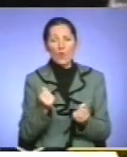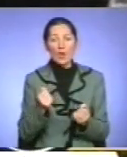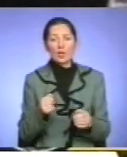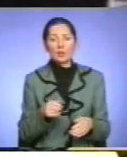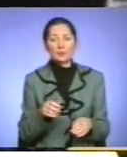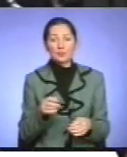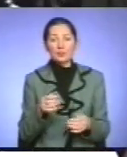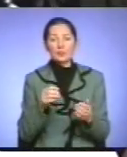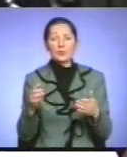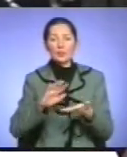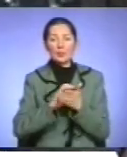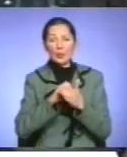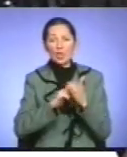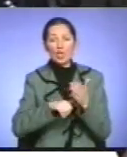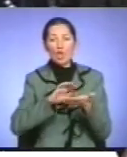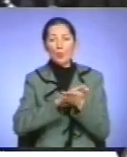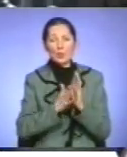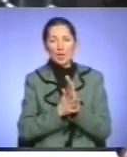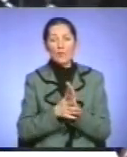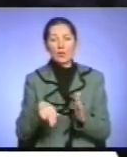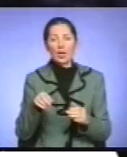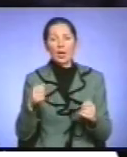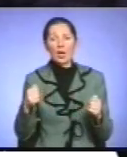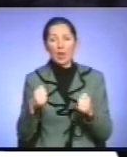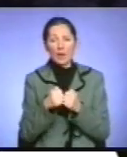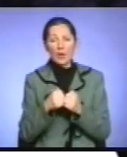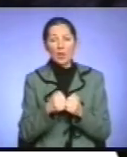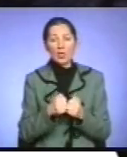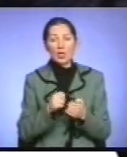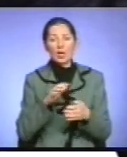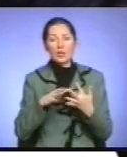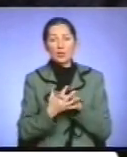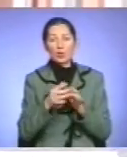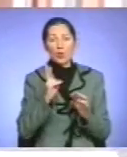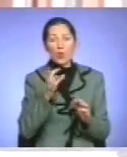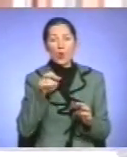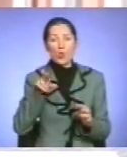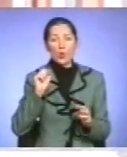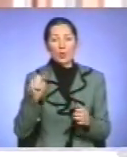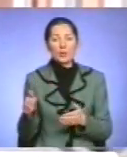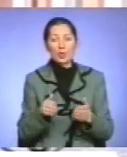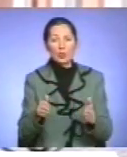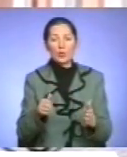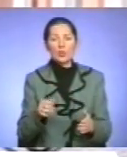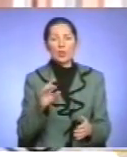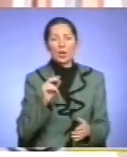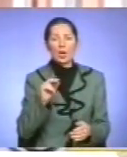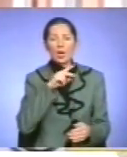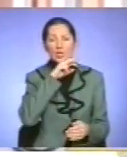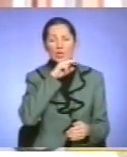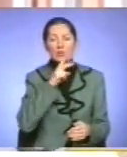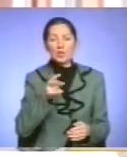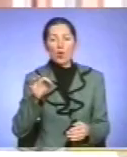обставини смертельного ДТП, що сталося у селі Колодно з Барашського району, з'ясовують слідчі. На автодорозі Доманово-Коваль-Чернівці-Тереблеча